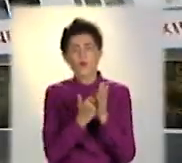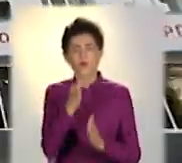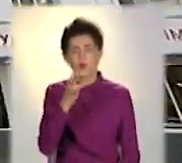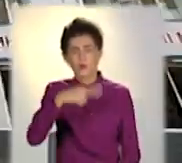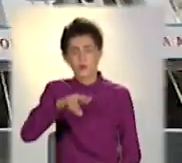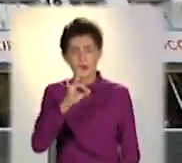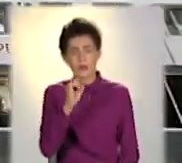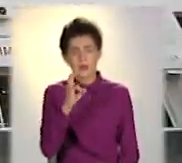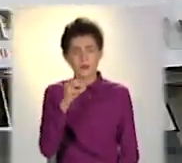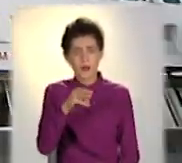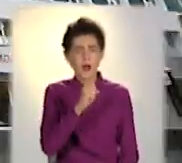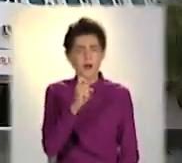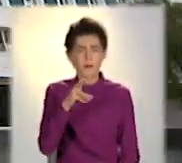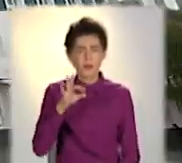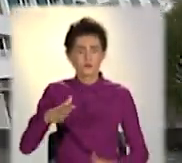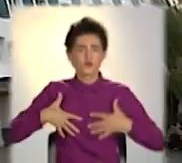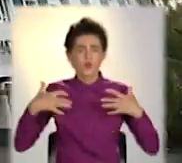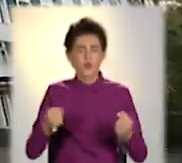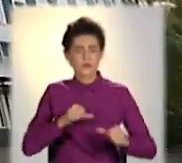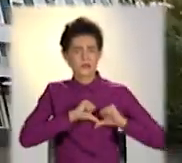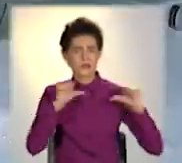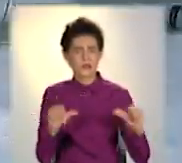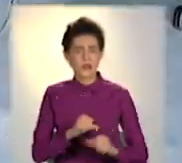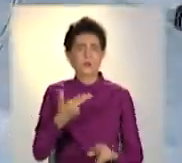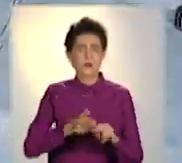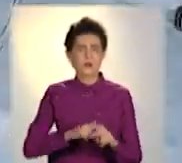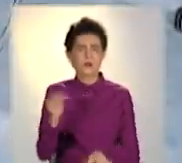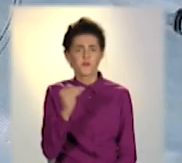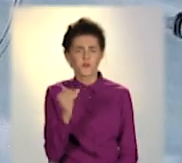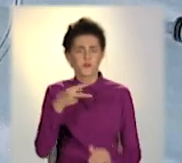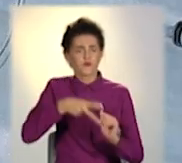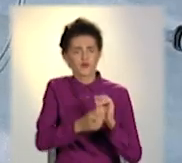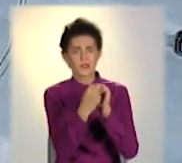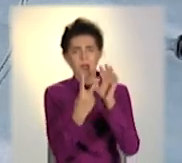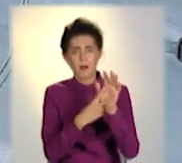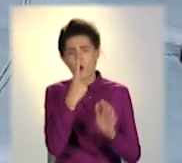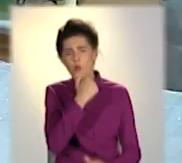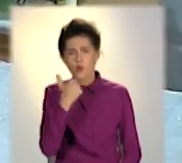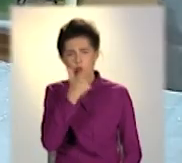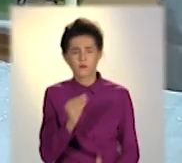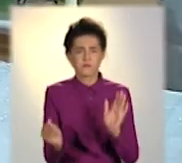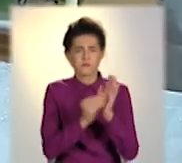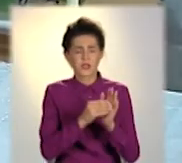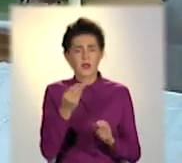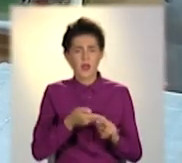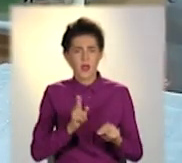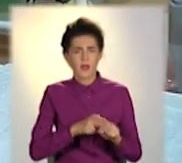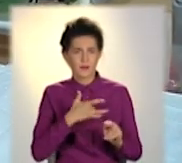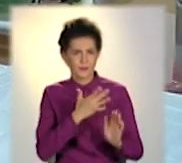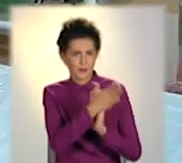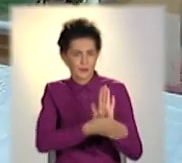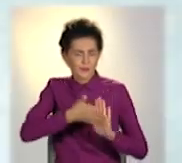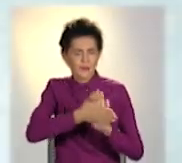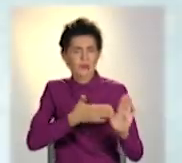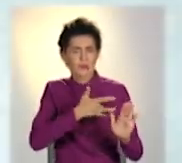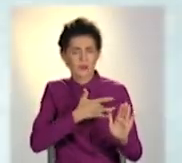Ахметова «Здорове серце» стартувала у лютому 2017-го. Її учасникам встановлюють серцеві імплантати, оклюдери. Головна